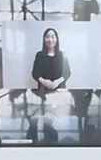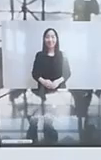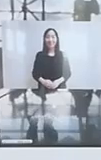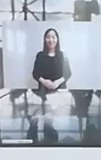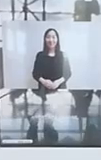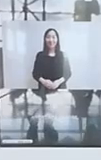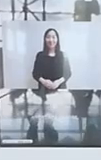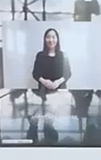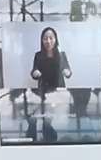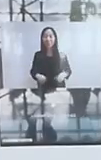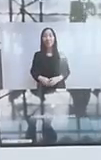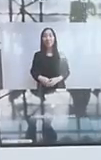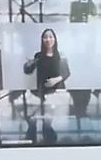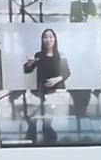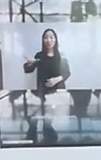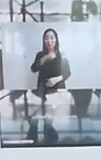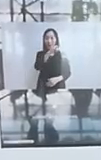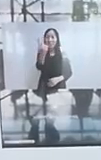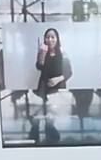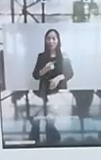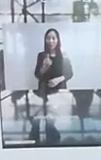있고요.